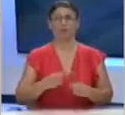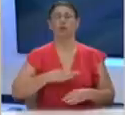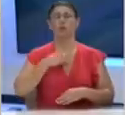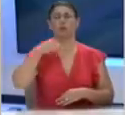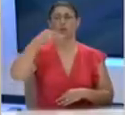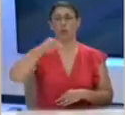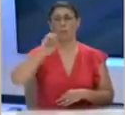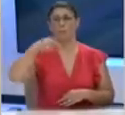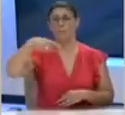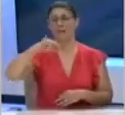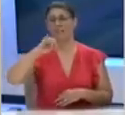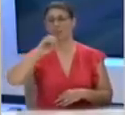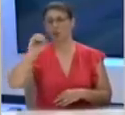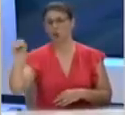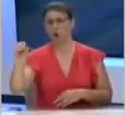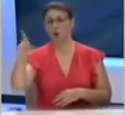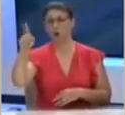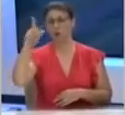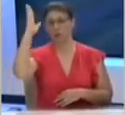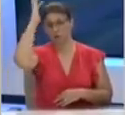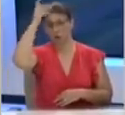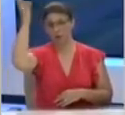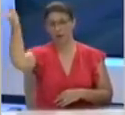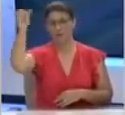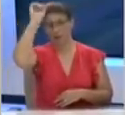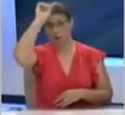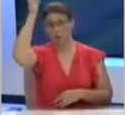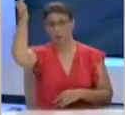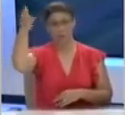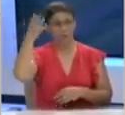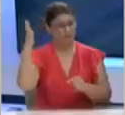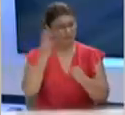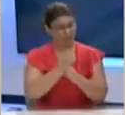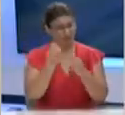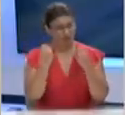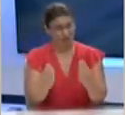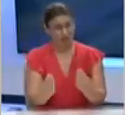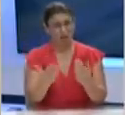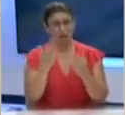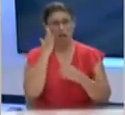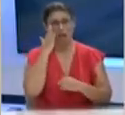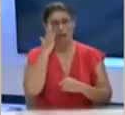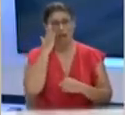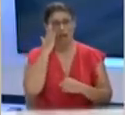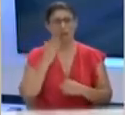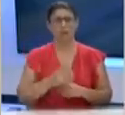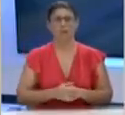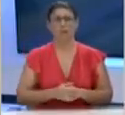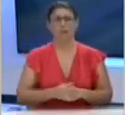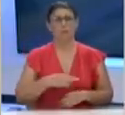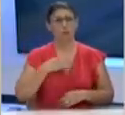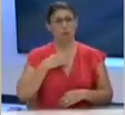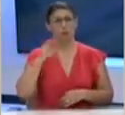Μέτιο στον Εύρο, στην Ροδόπη? Τα κατάφερε γι' αυτό το ίδιο καλά με τον κύριο